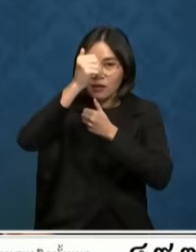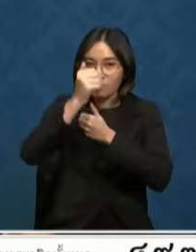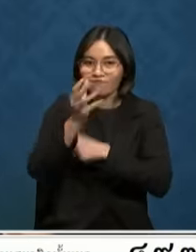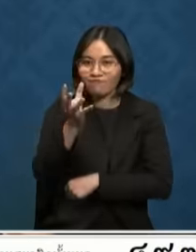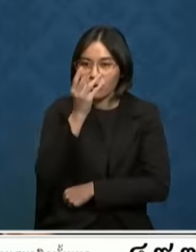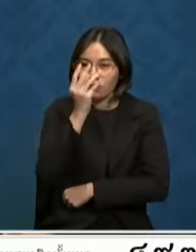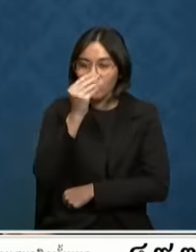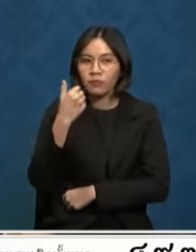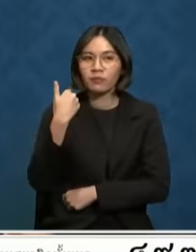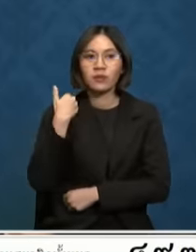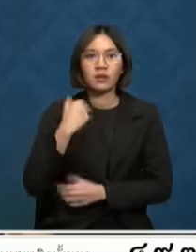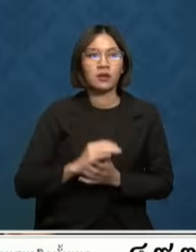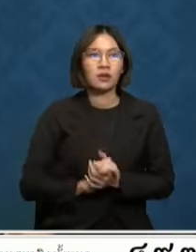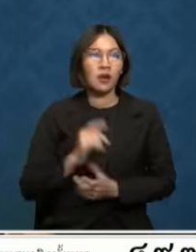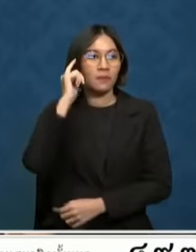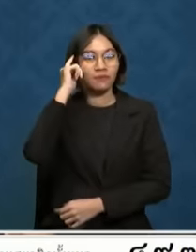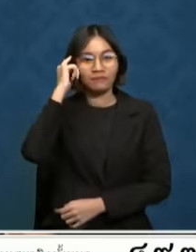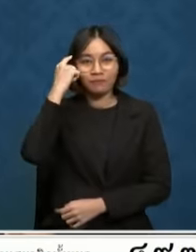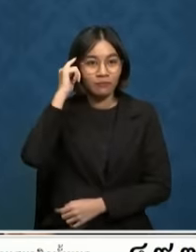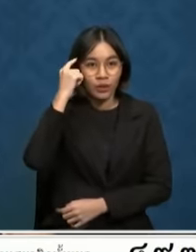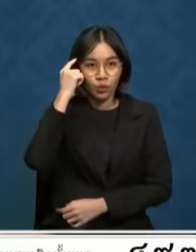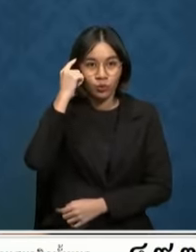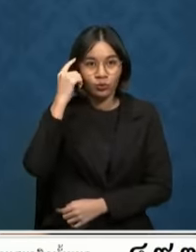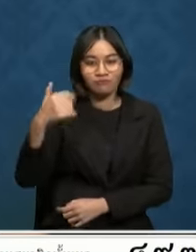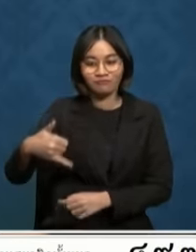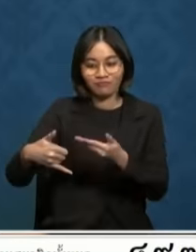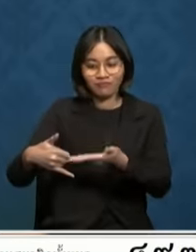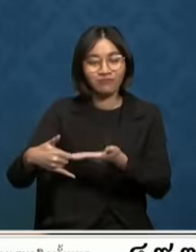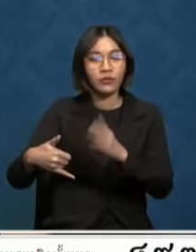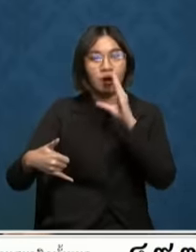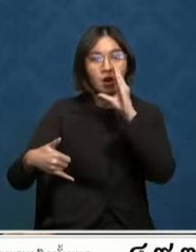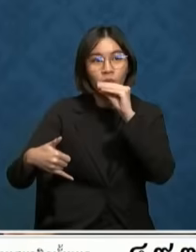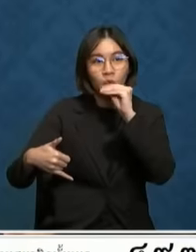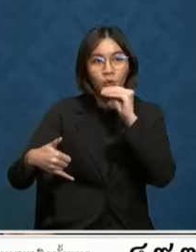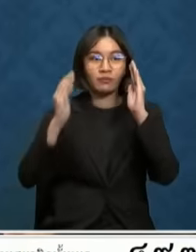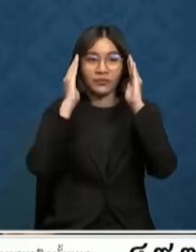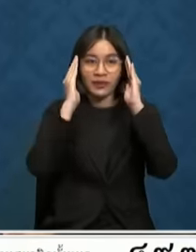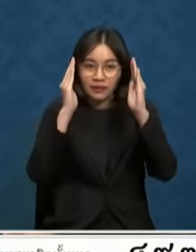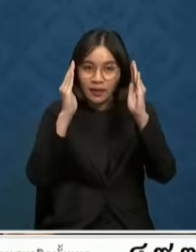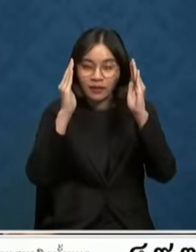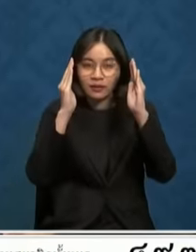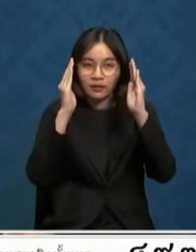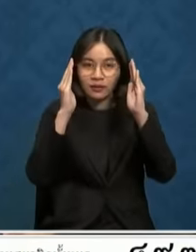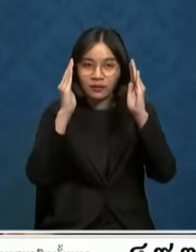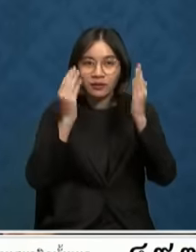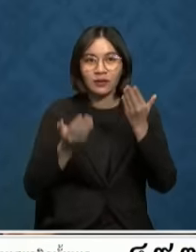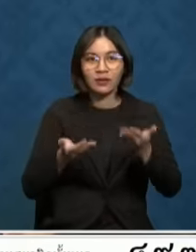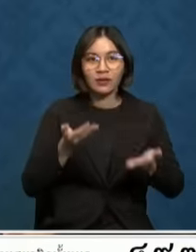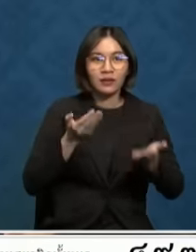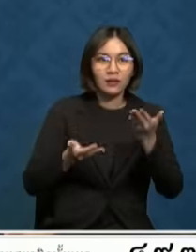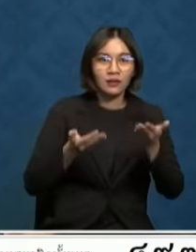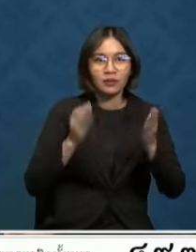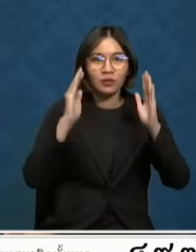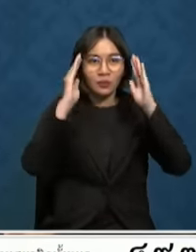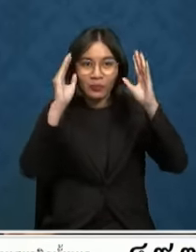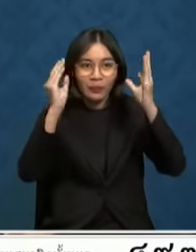ใจไม่ทราบว่าท่านพูดแบบตั้งใจมาพูดหรือว่าตกกระไดพลอย